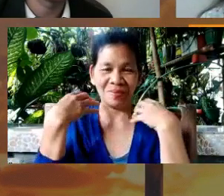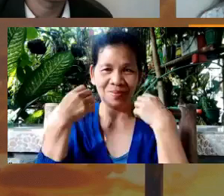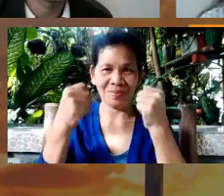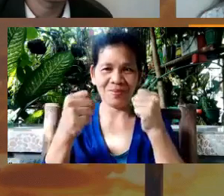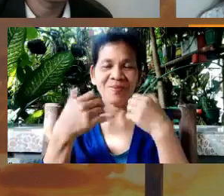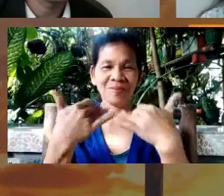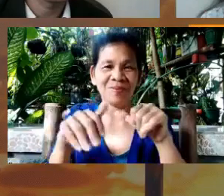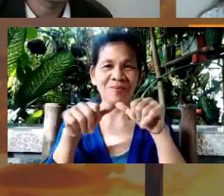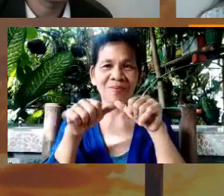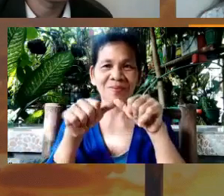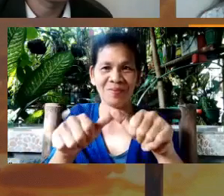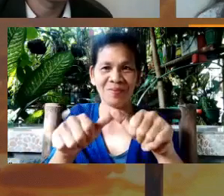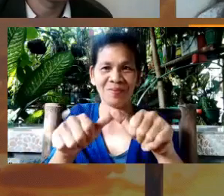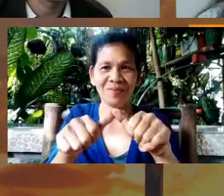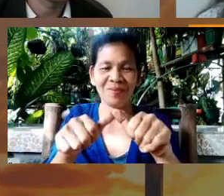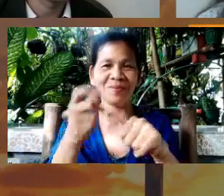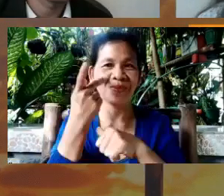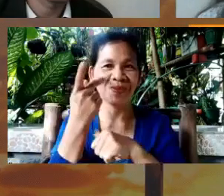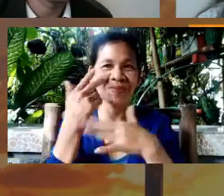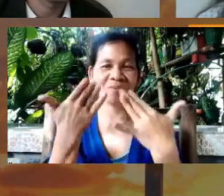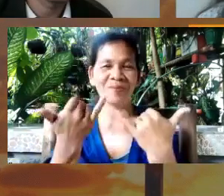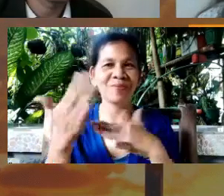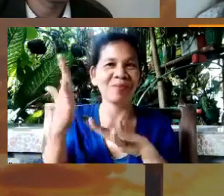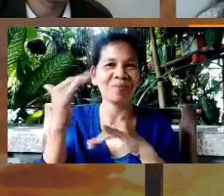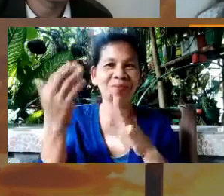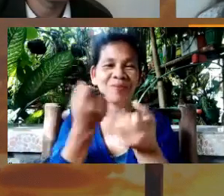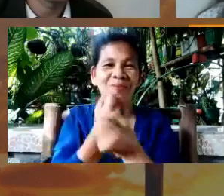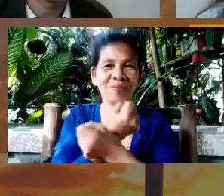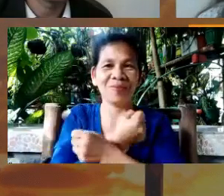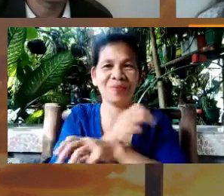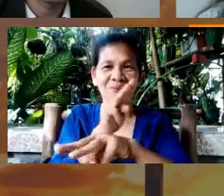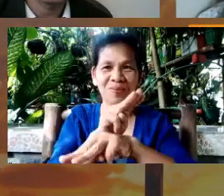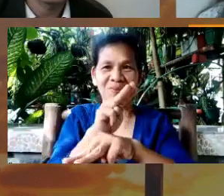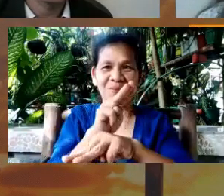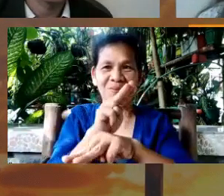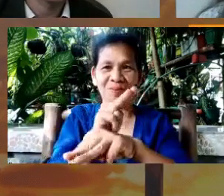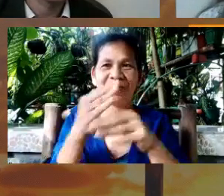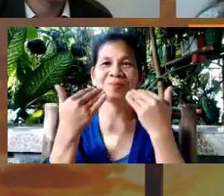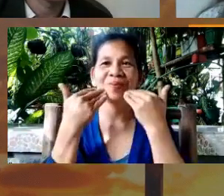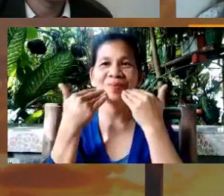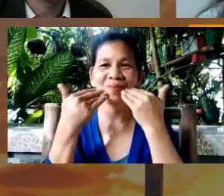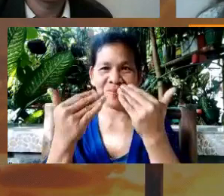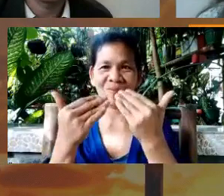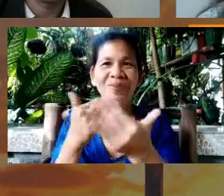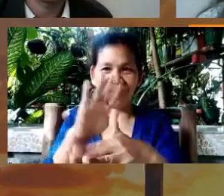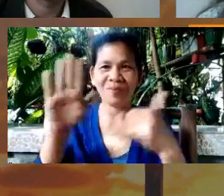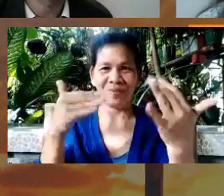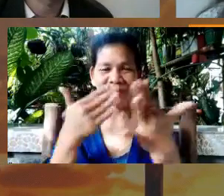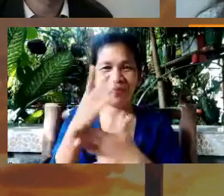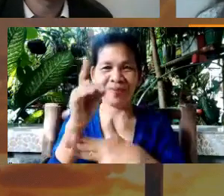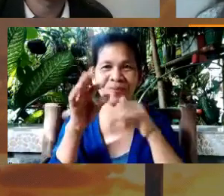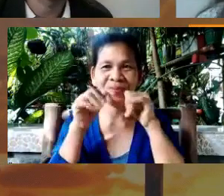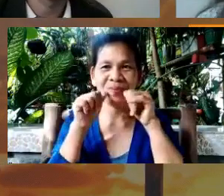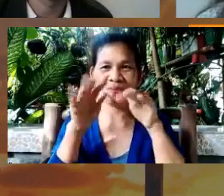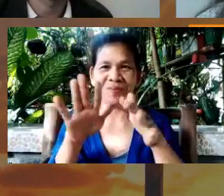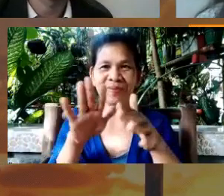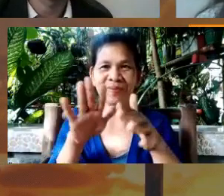po ng Hope and Love Media Ministry. Maraming maraming salamat po sa inyong lahat. God bless po sa ating